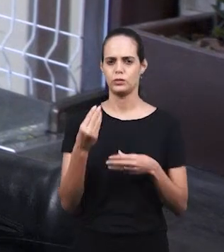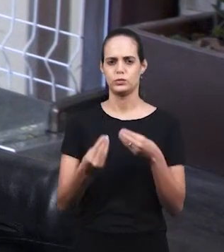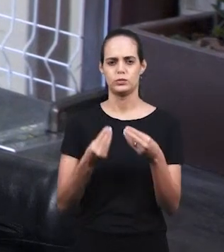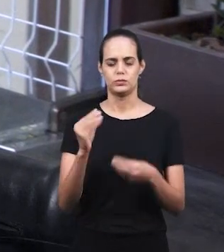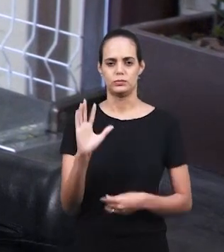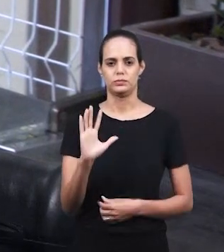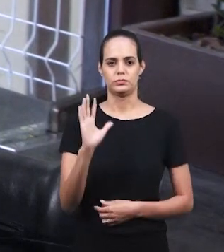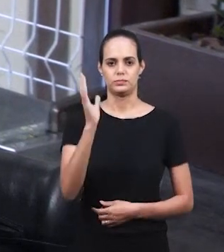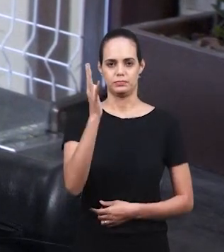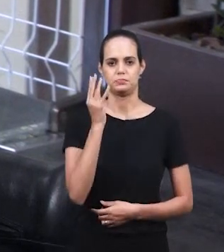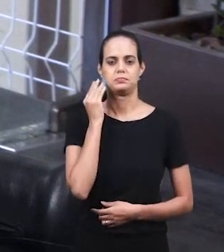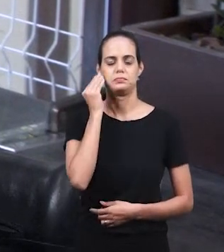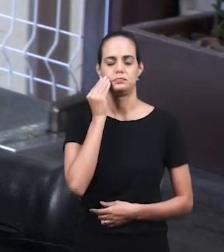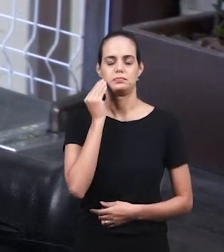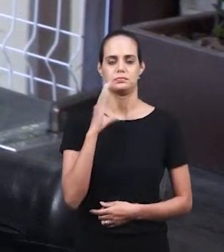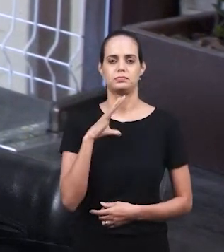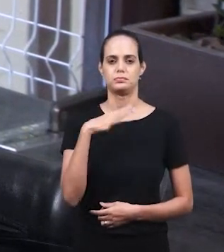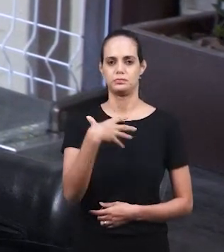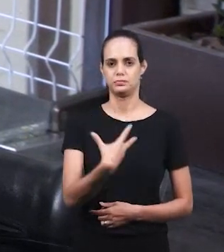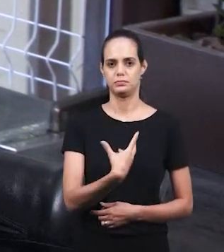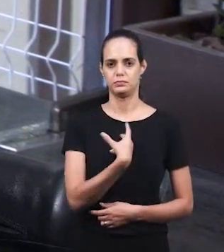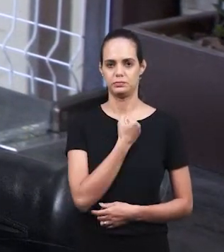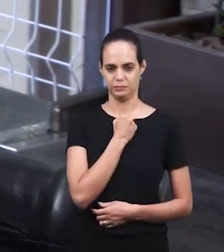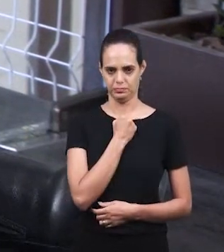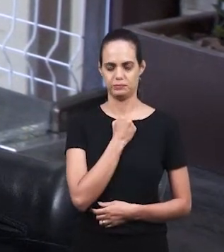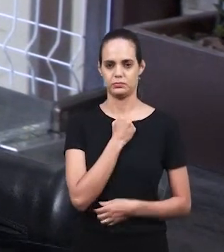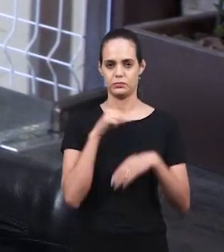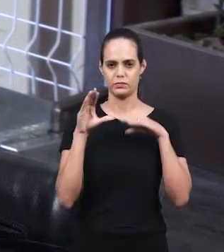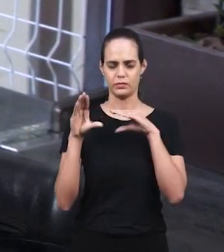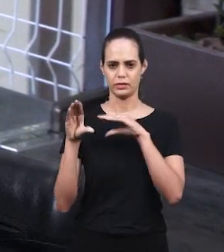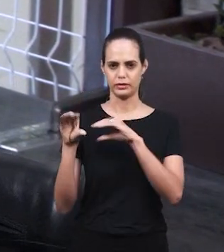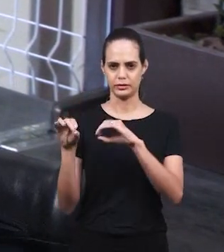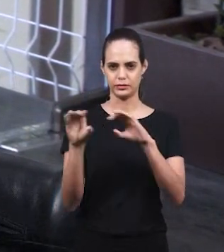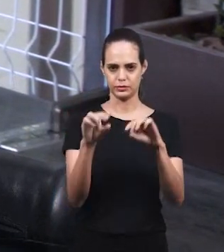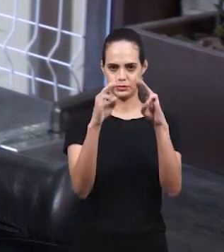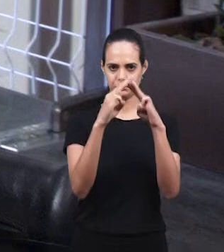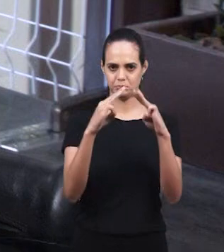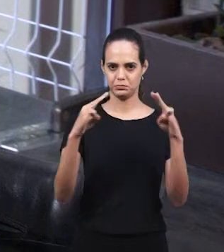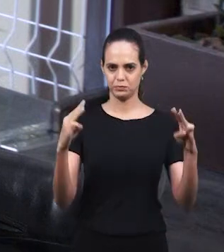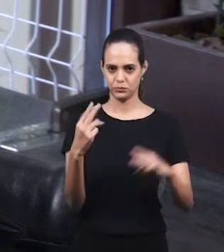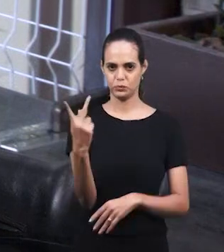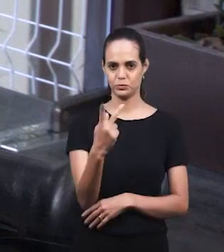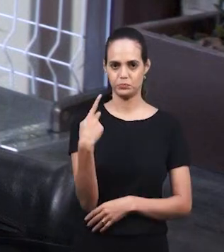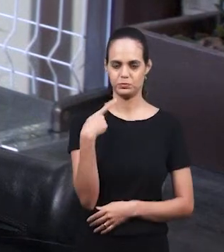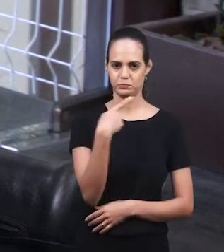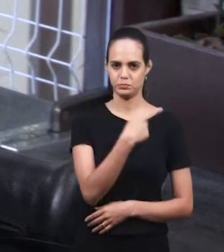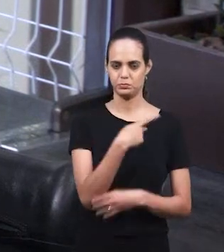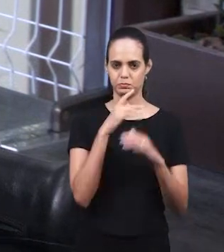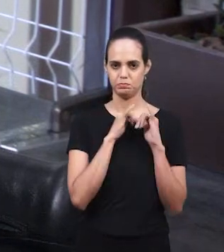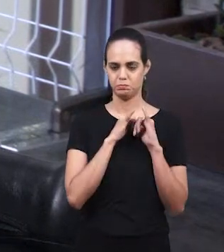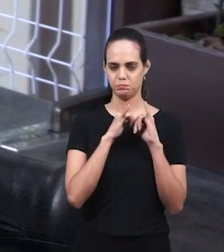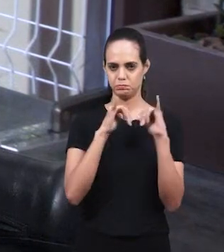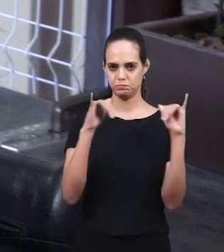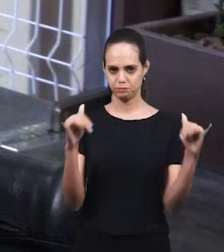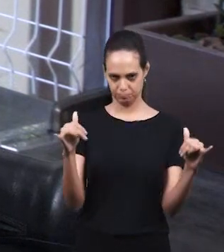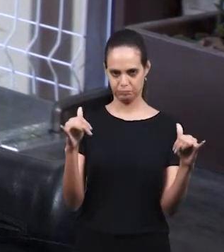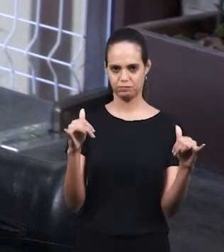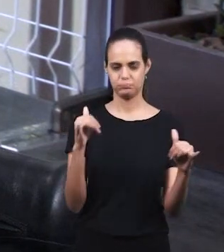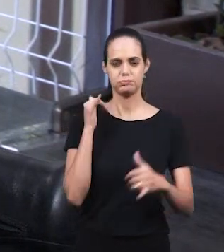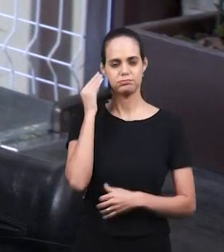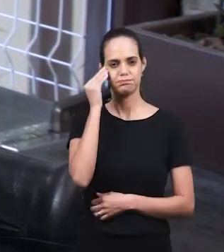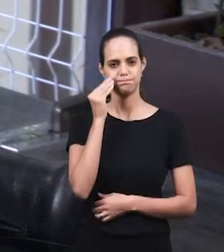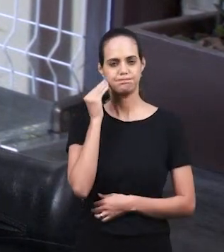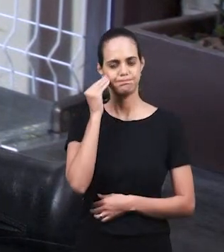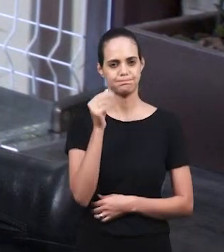biblique qui a eu son expérience de salut. Dans le volet Leçon du Manaïm, les pasteurs Daniel Moreira et Serge Souza nous parleront